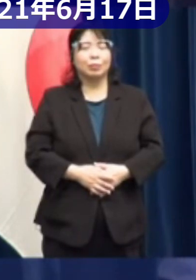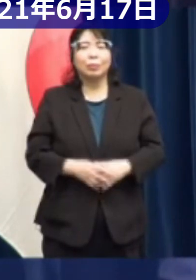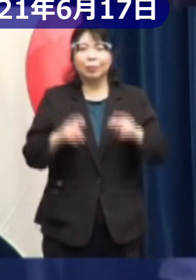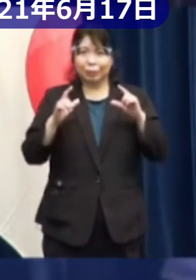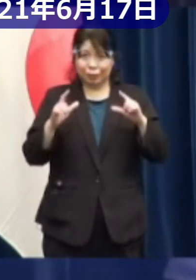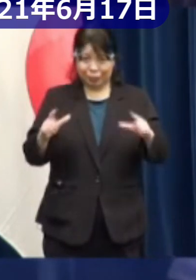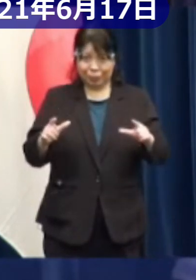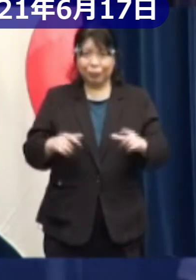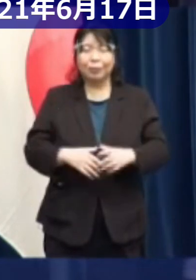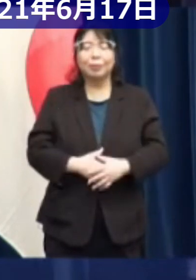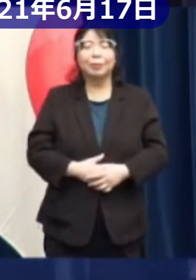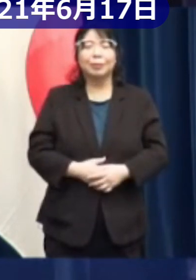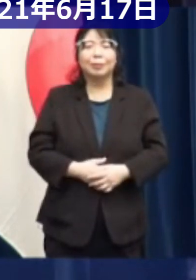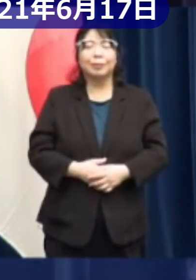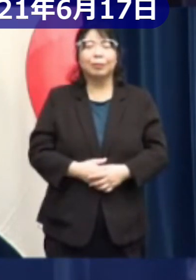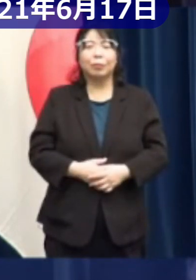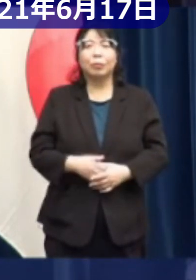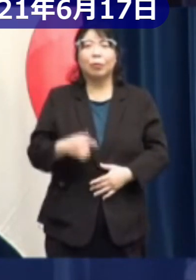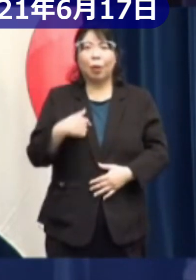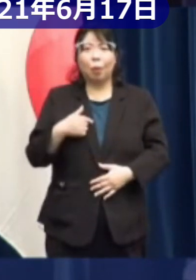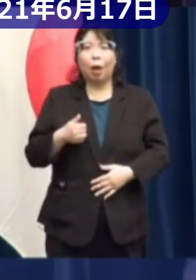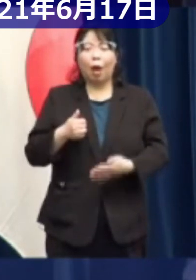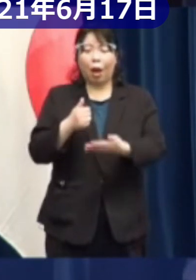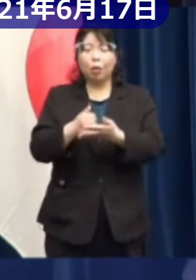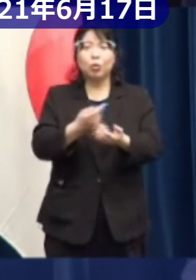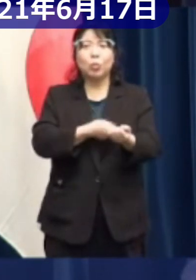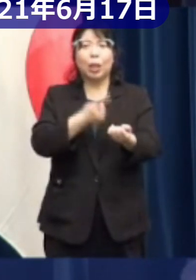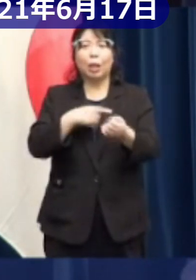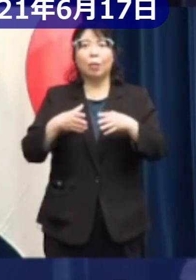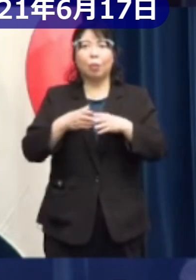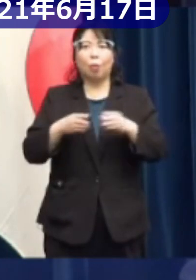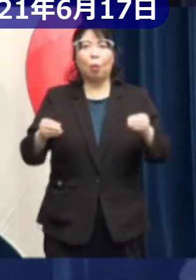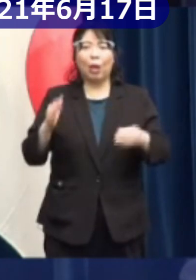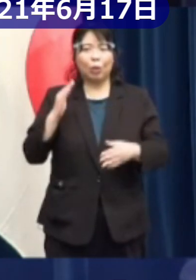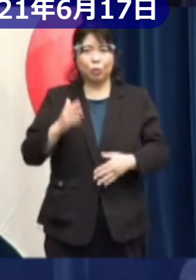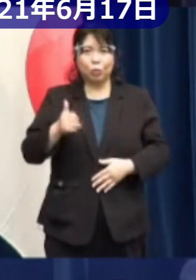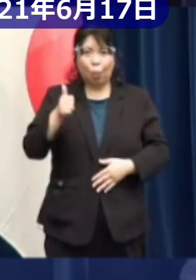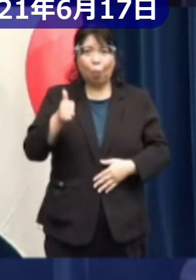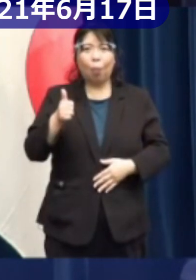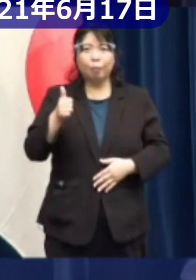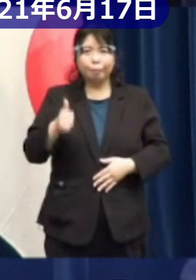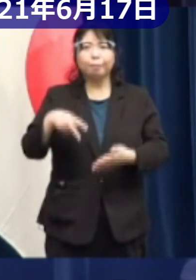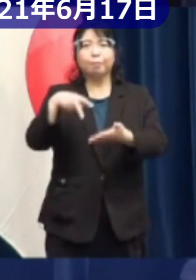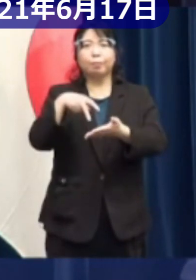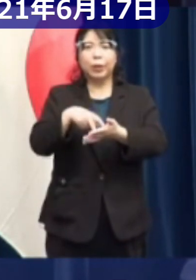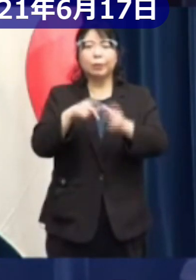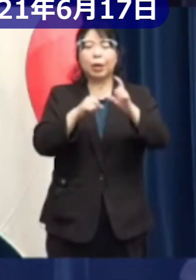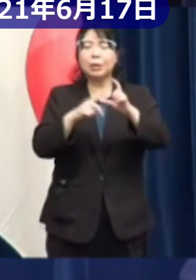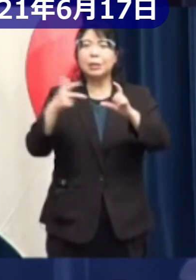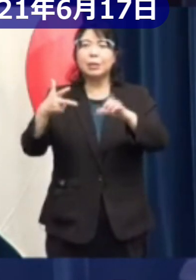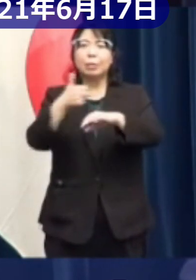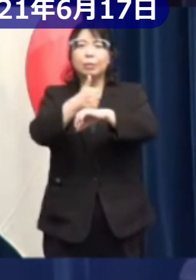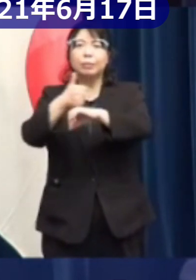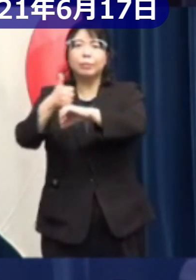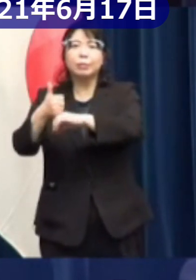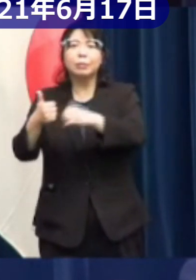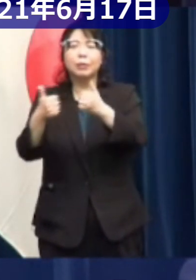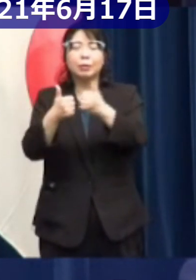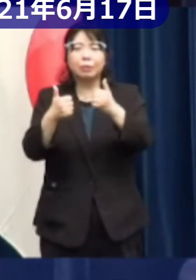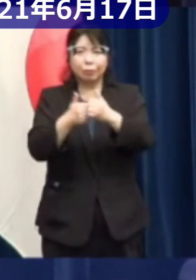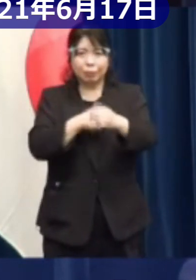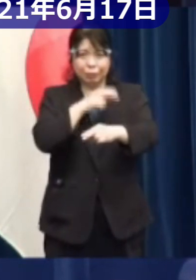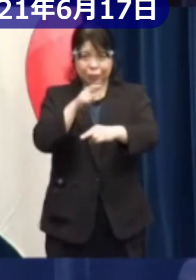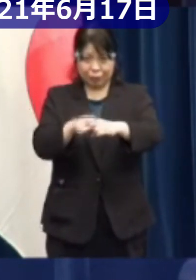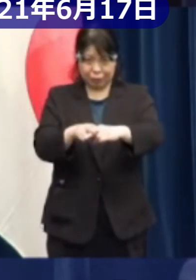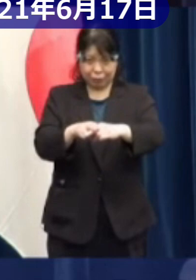私はまさに主権国家の内閣総理大臣として G7 サミットに参加をして、先ほど申し上げました